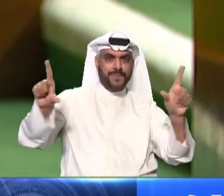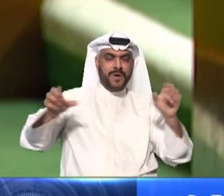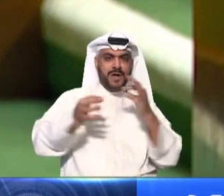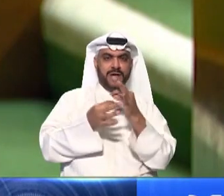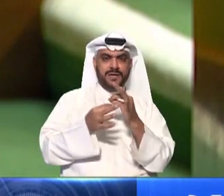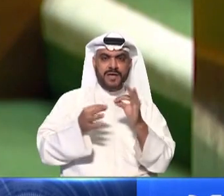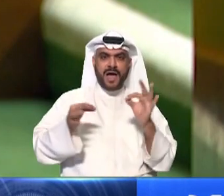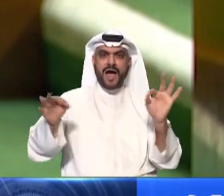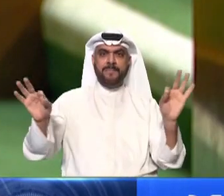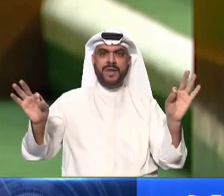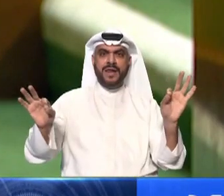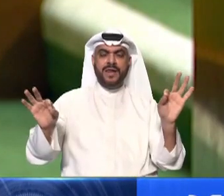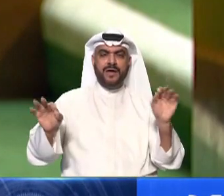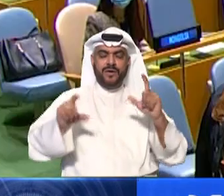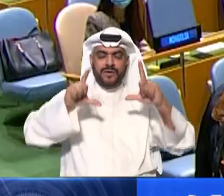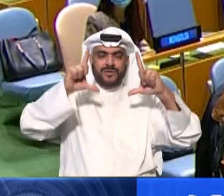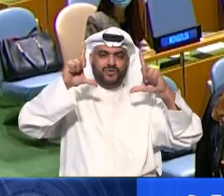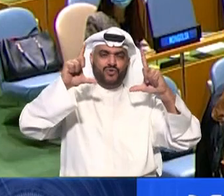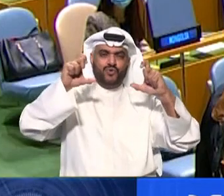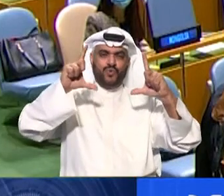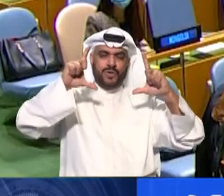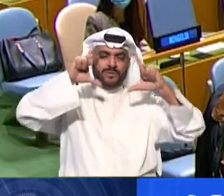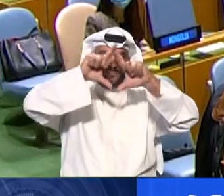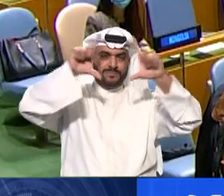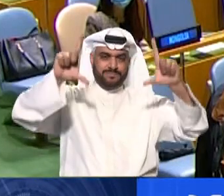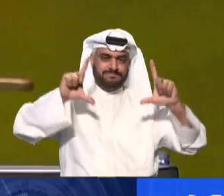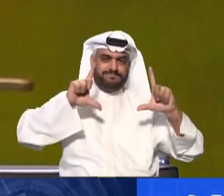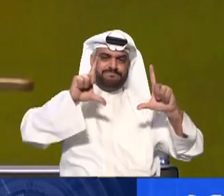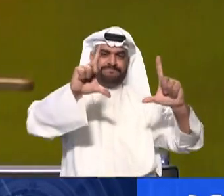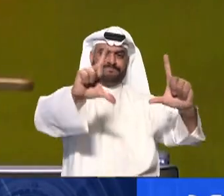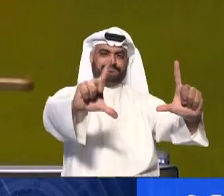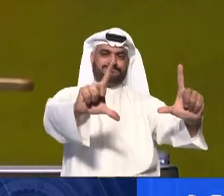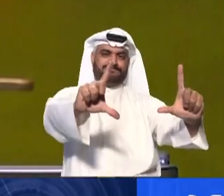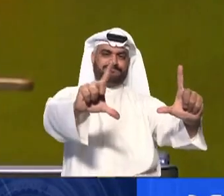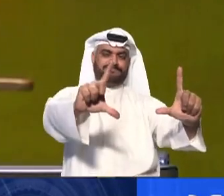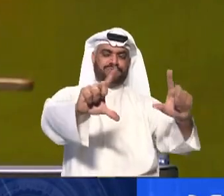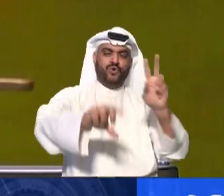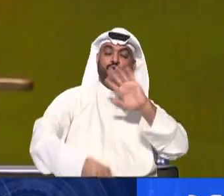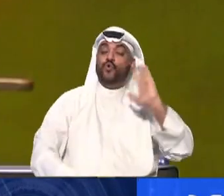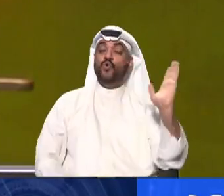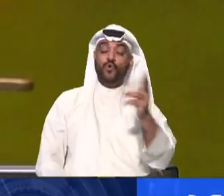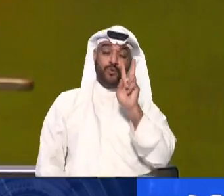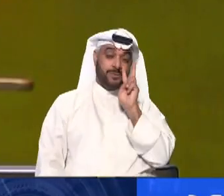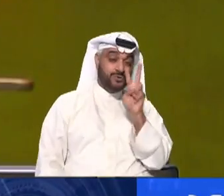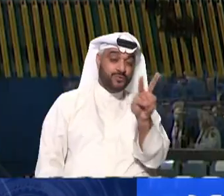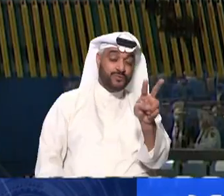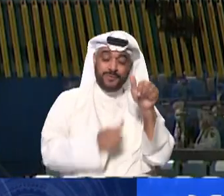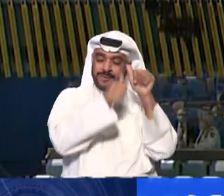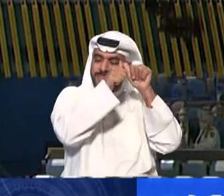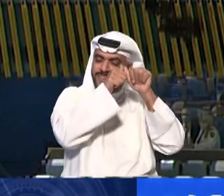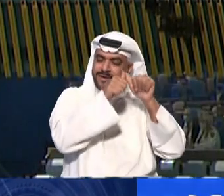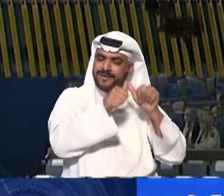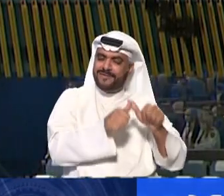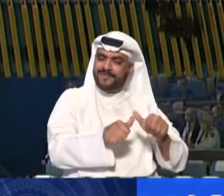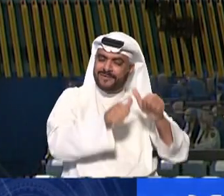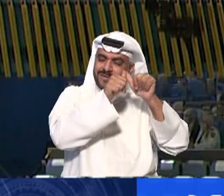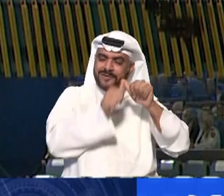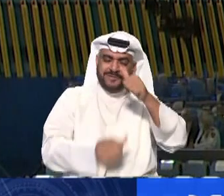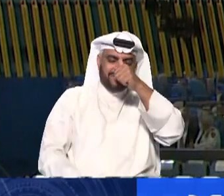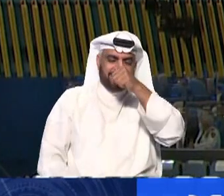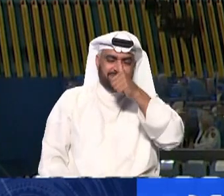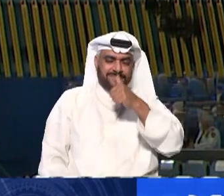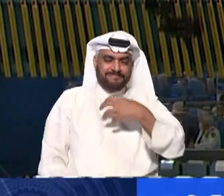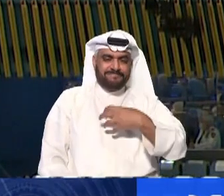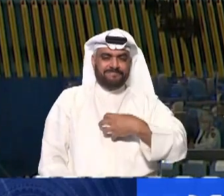عندما وضعت صورة المغفور له الشيخ صباح الأحمد الجابر المبارك الصبح. هذه الصورة التي شاهدها